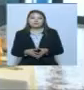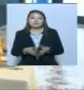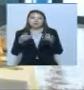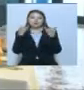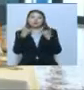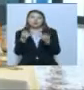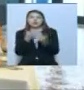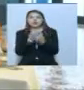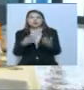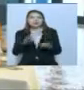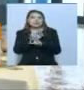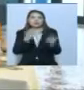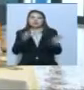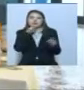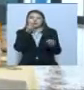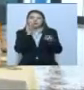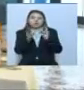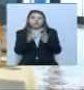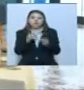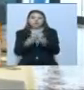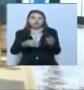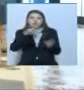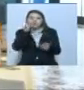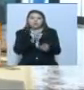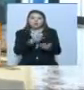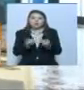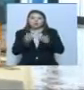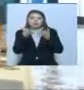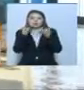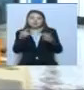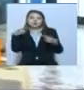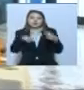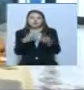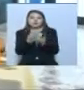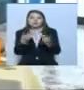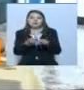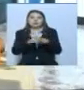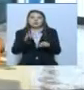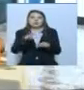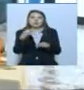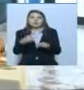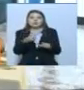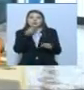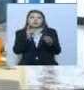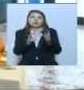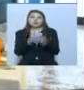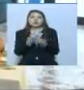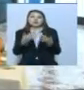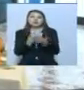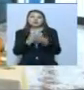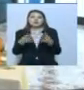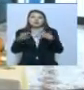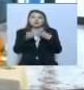Сегодня к нам прибыли прекрасные шеф-повара, мастера своего дела, чтобы поделиться опытом в приготовлении еды тайской кухни. Мы вместе приготовили